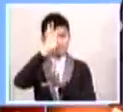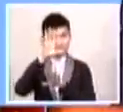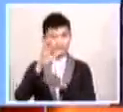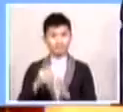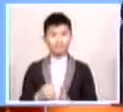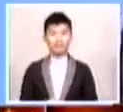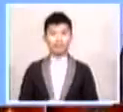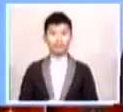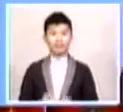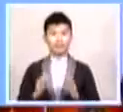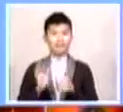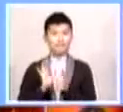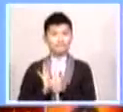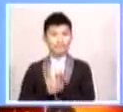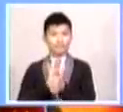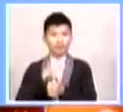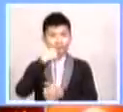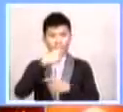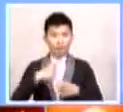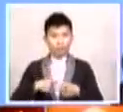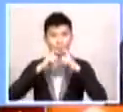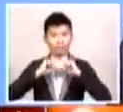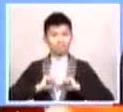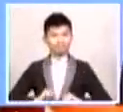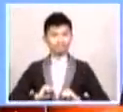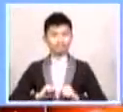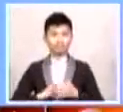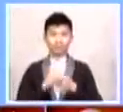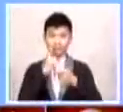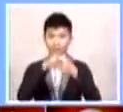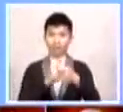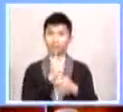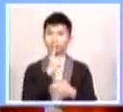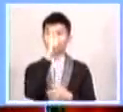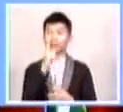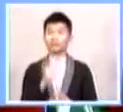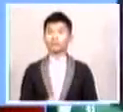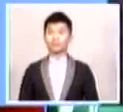振兴台湾，是我们唯一的目标。